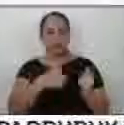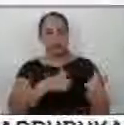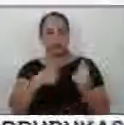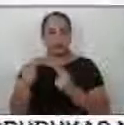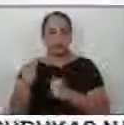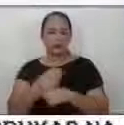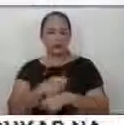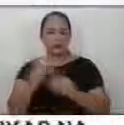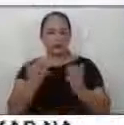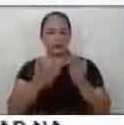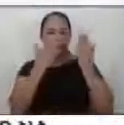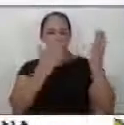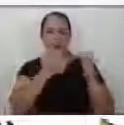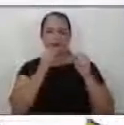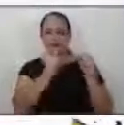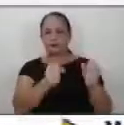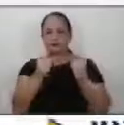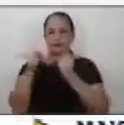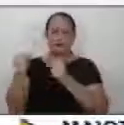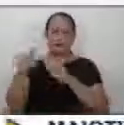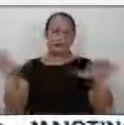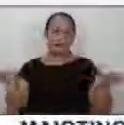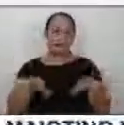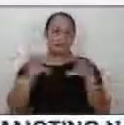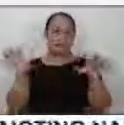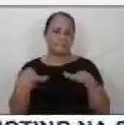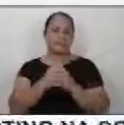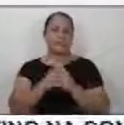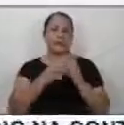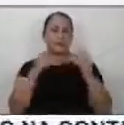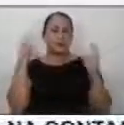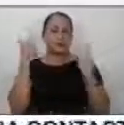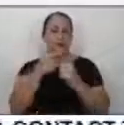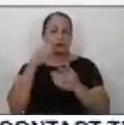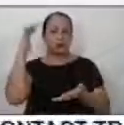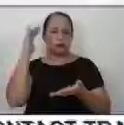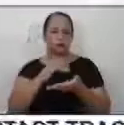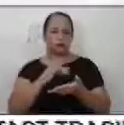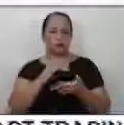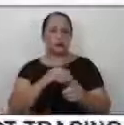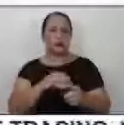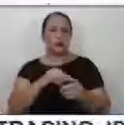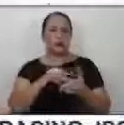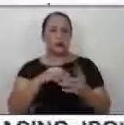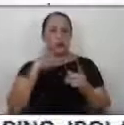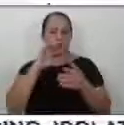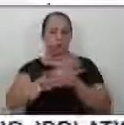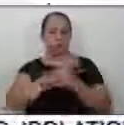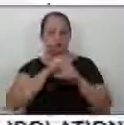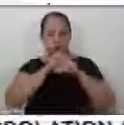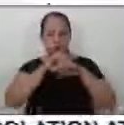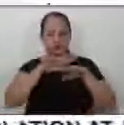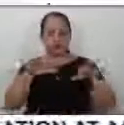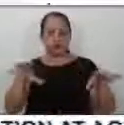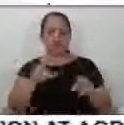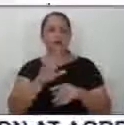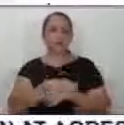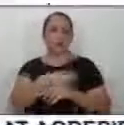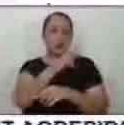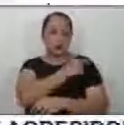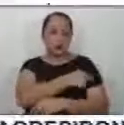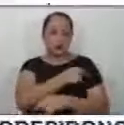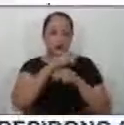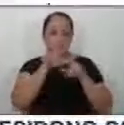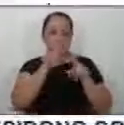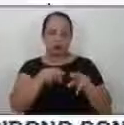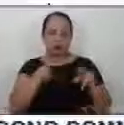kaso. We may use antigen tests in alert level 3 and up to facilitate faster detection of cases among the